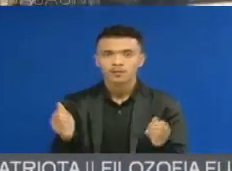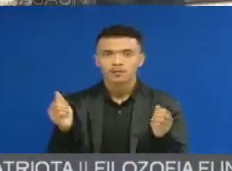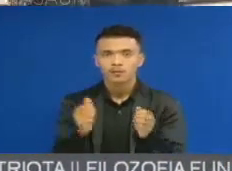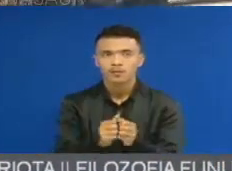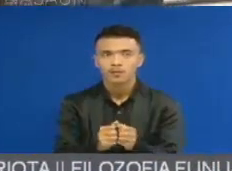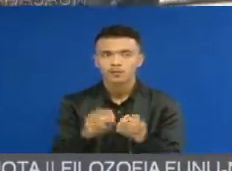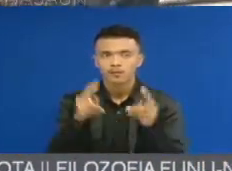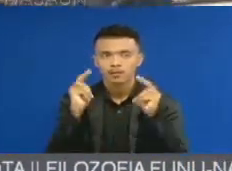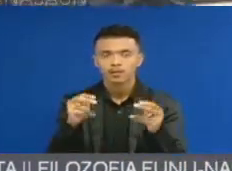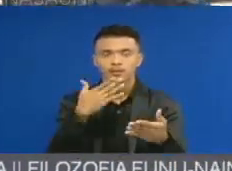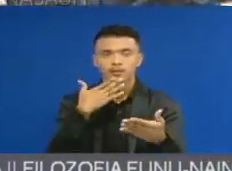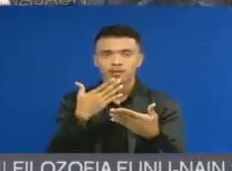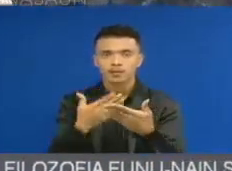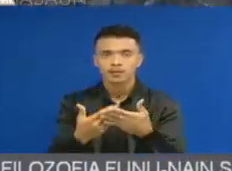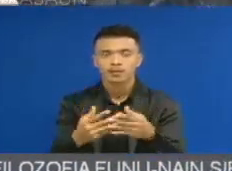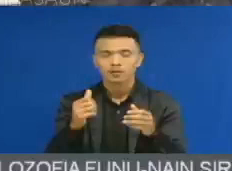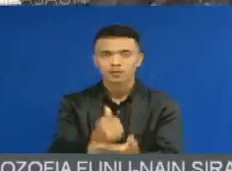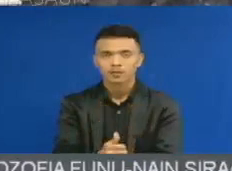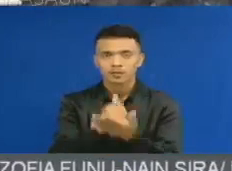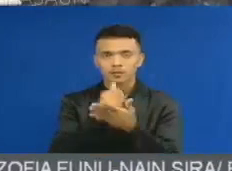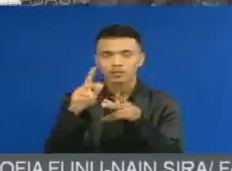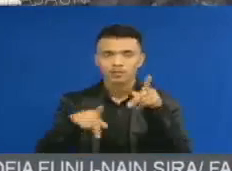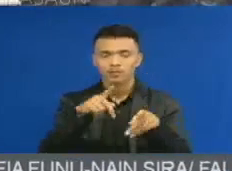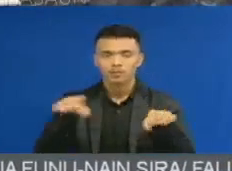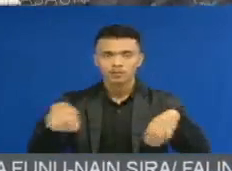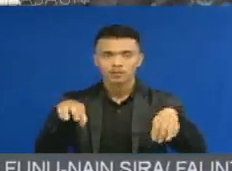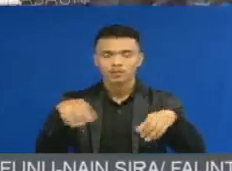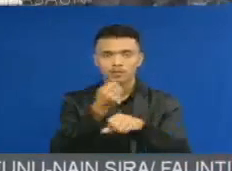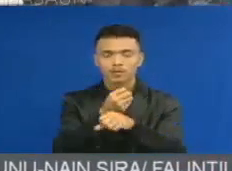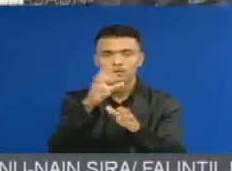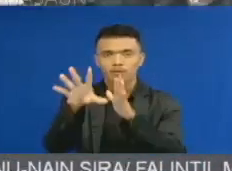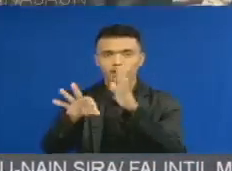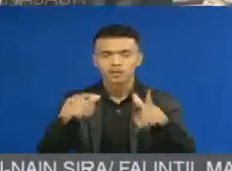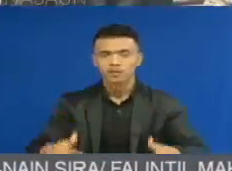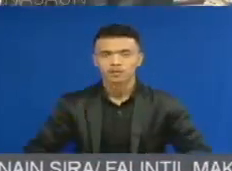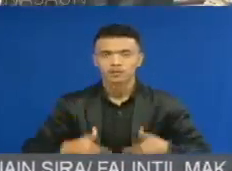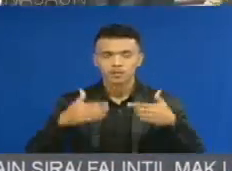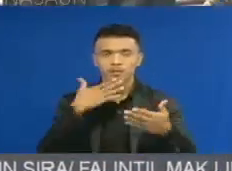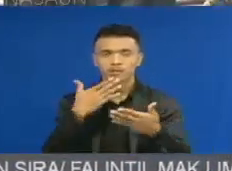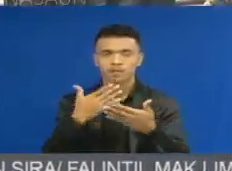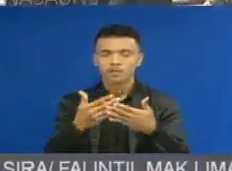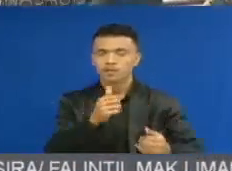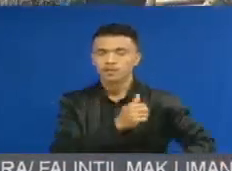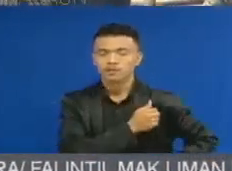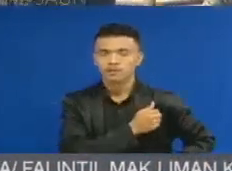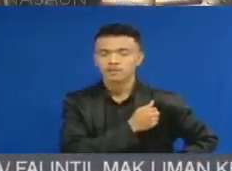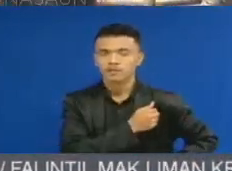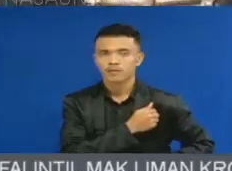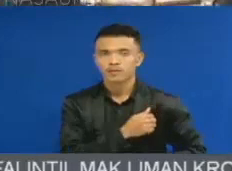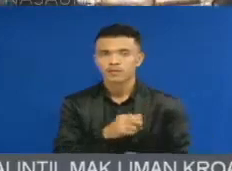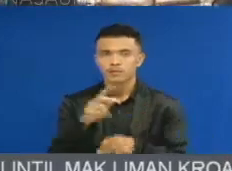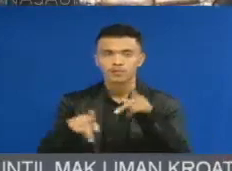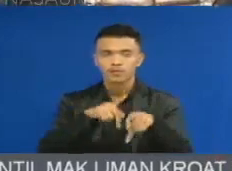ya unidali lo lindera itania povo otu servisu makas. Aku heta moris nebedi ya kiu. Palinkile sefi ya teli ya povo ni